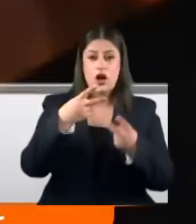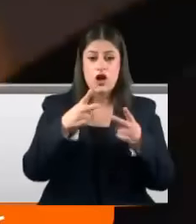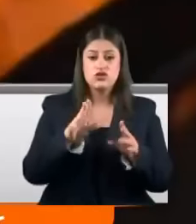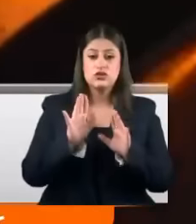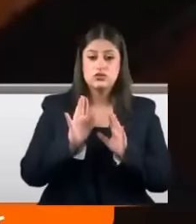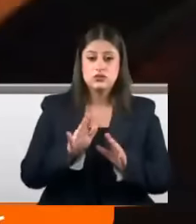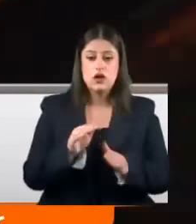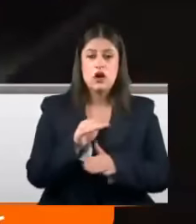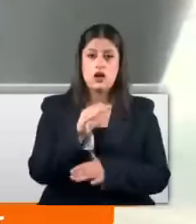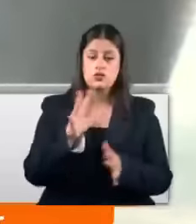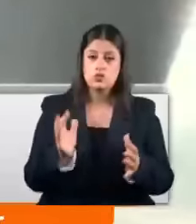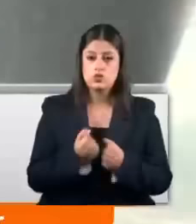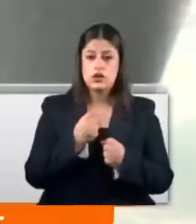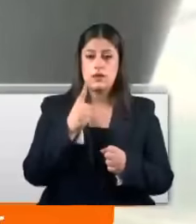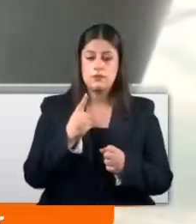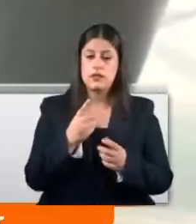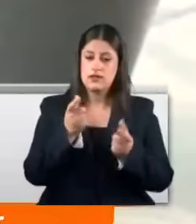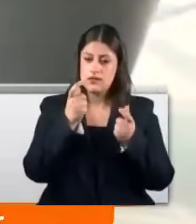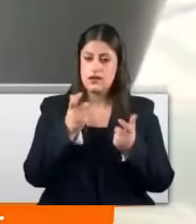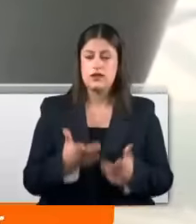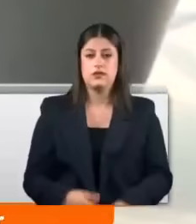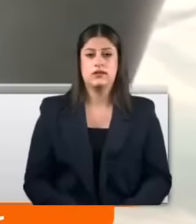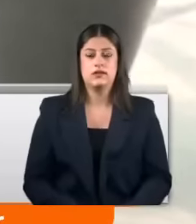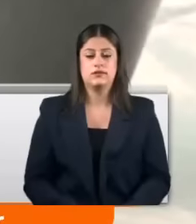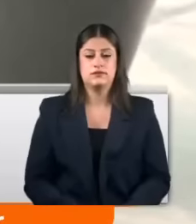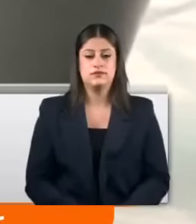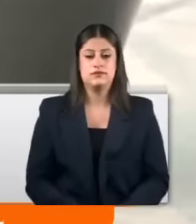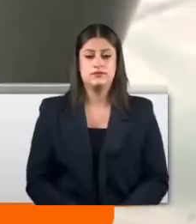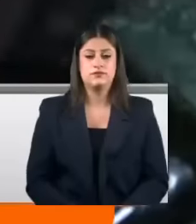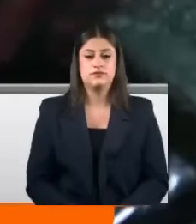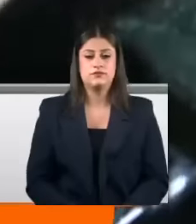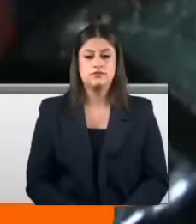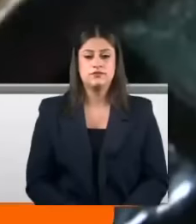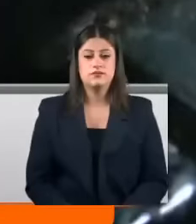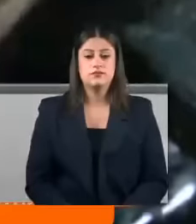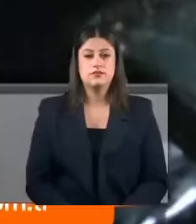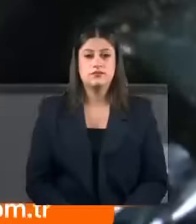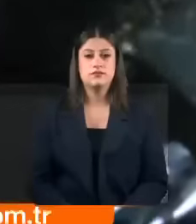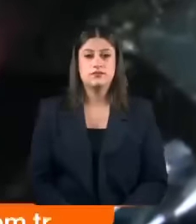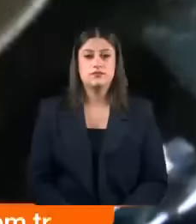hayat kurtaran bir tedbir. Sayenizde bunu da öğrenmiş oldum. Dikkat edeceğim bundan sonra.